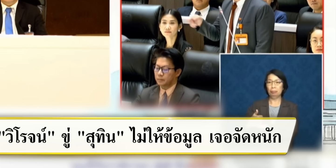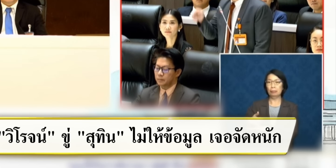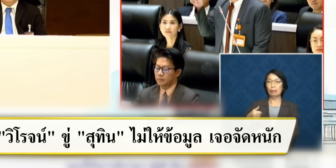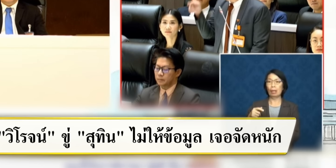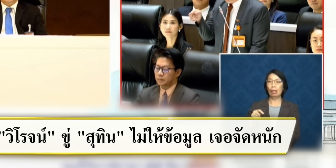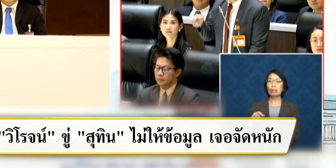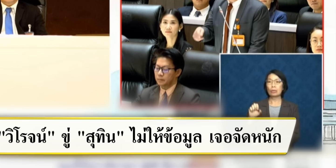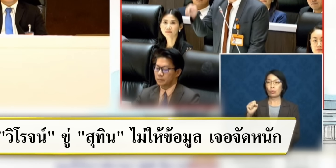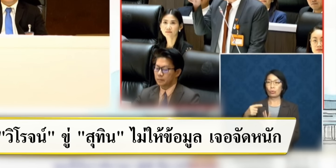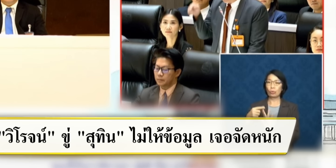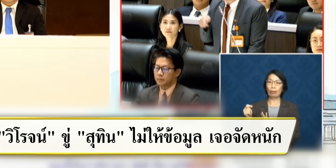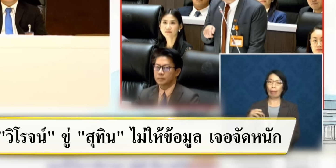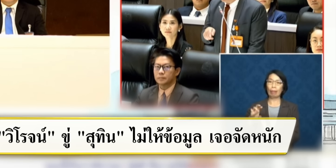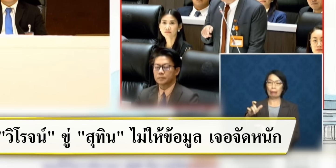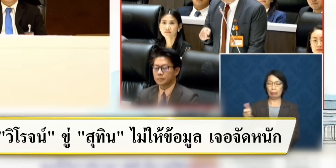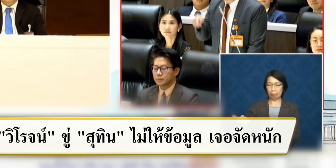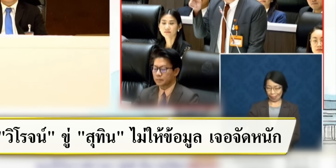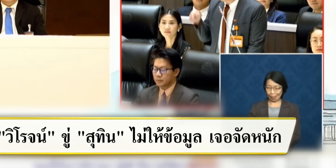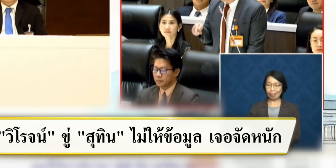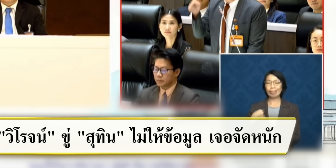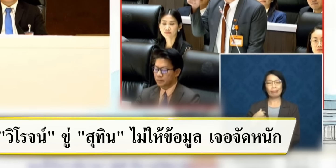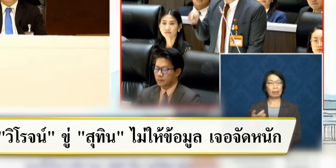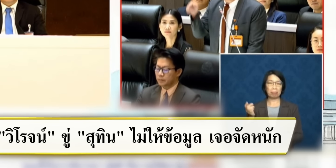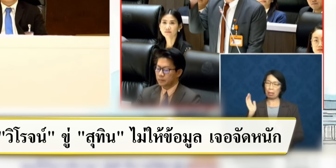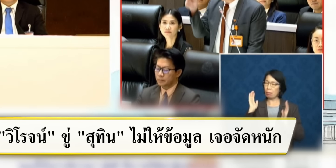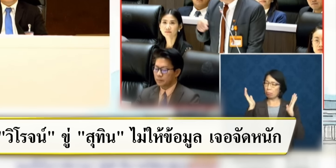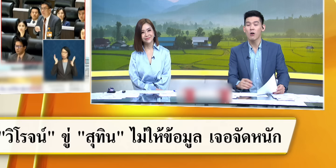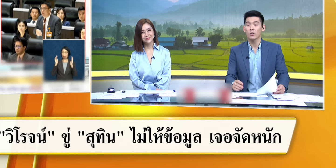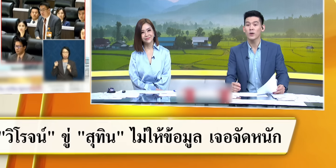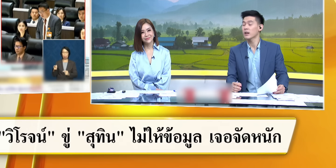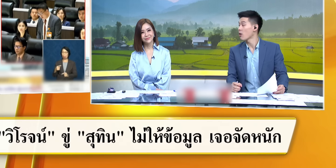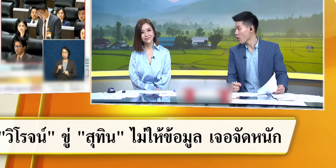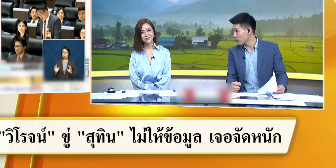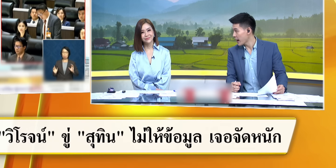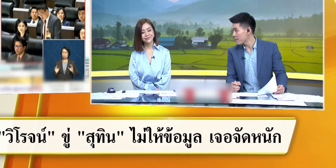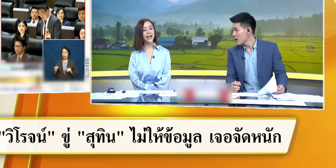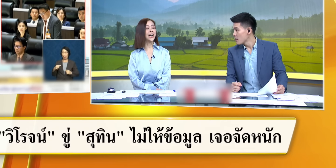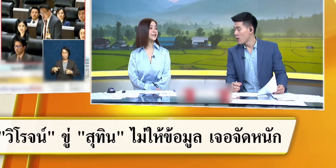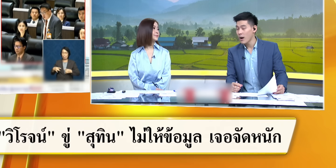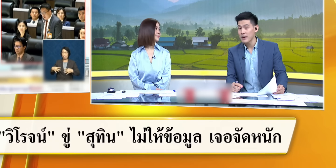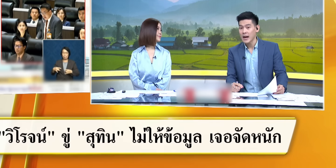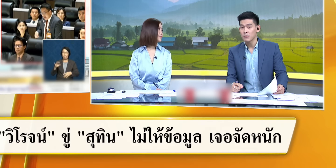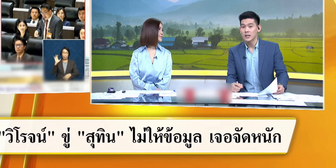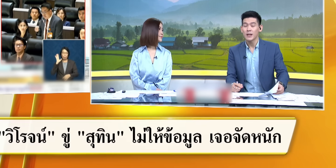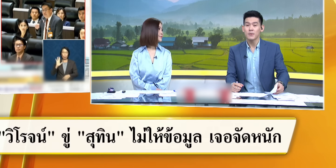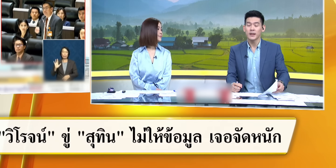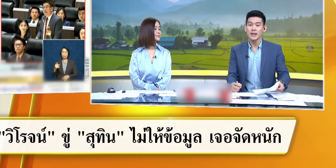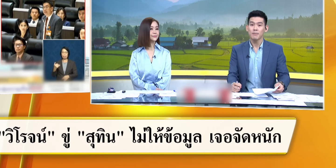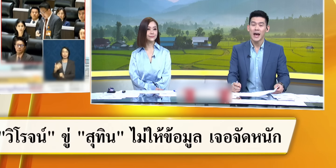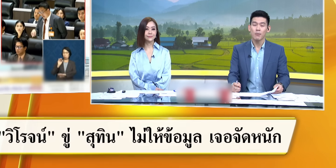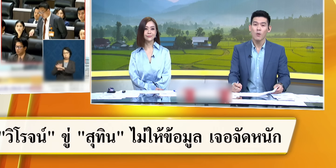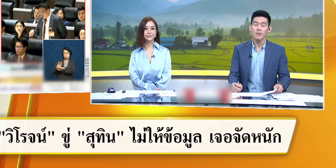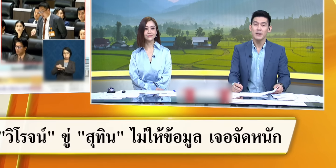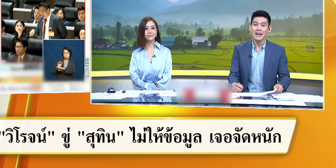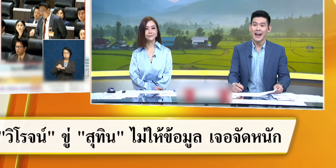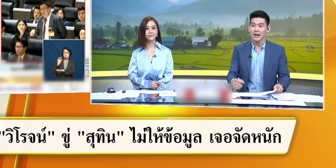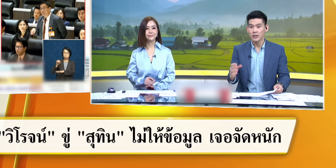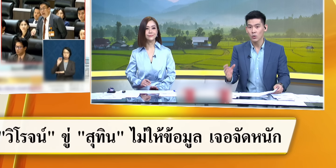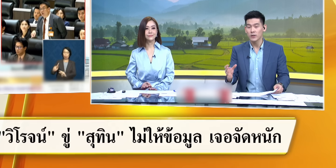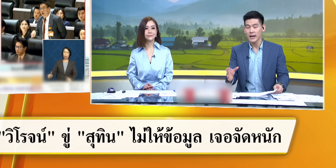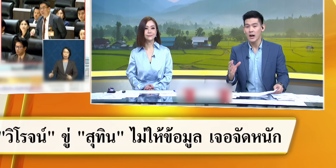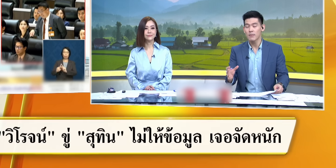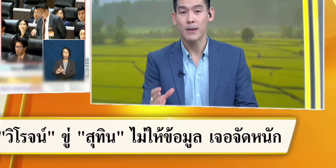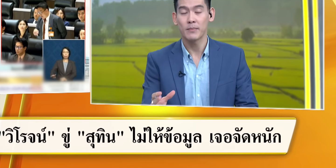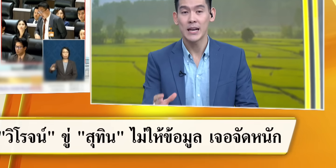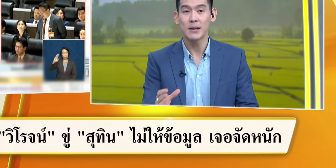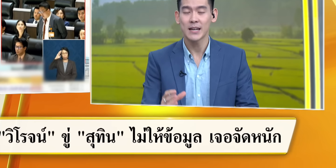นี่คือภาพบรรยากาศนะฮะที่ค่อนข้างจะดูเดือดเหมือนกันเพราะว่ามีการพูดถึงเรื่องของธุรกิจของกองทัพบอกว่าเป็นการบ่อนทำลายประเทศหรือเปล่าเพราะว่ามันมีแหล่งเงินทุ